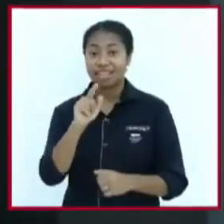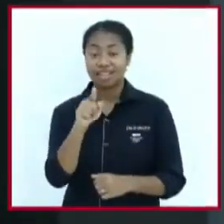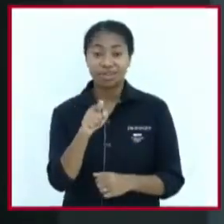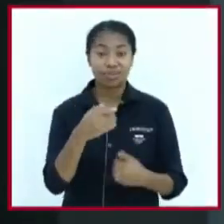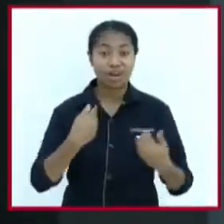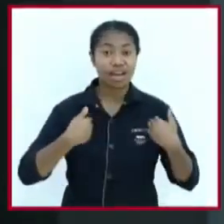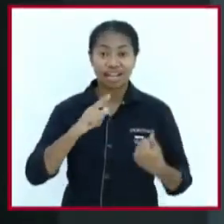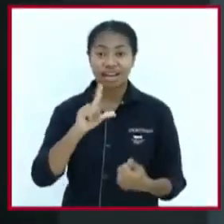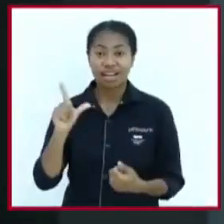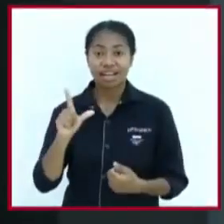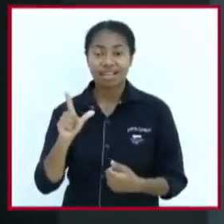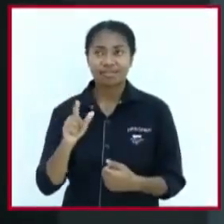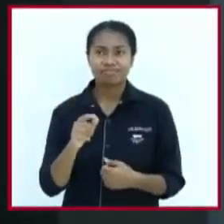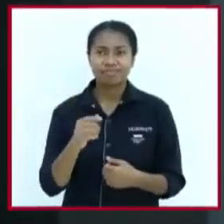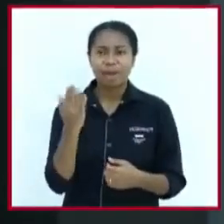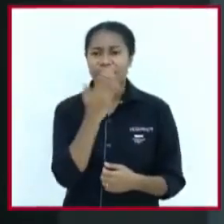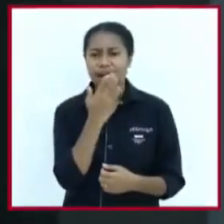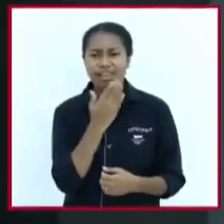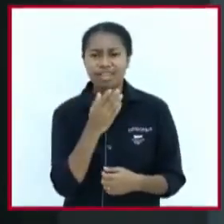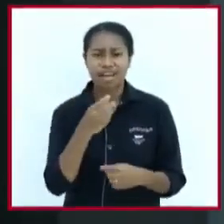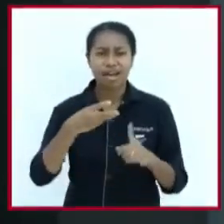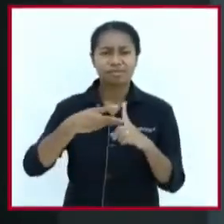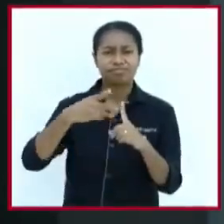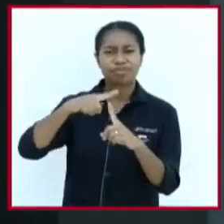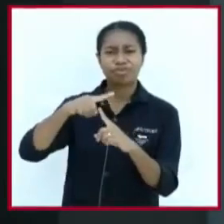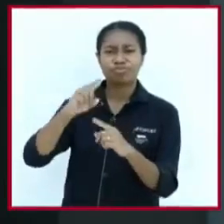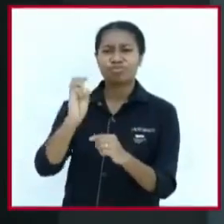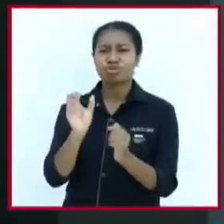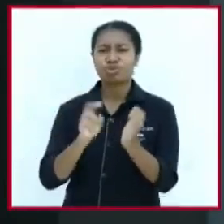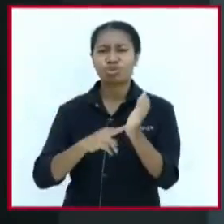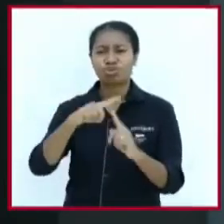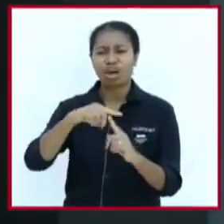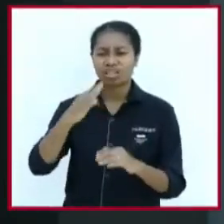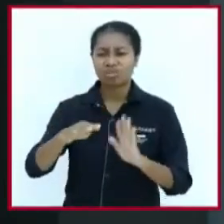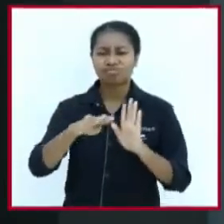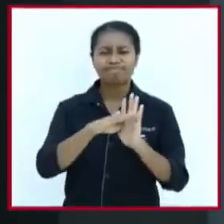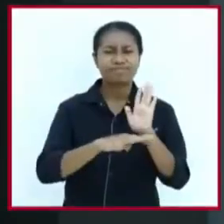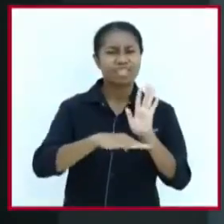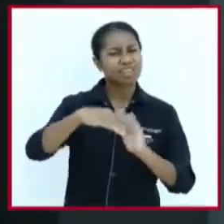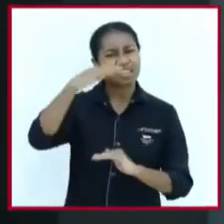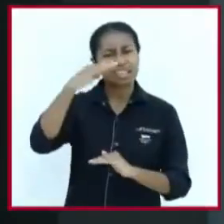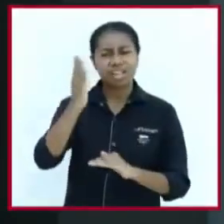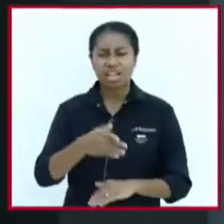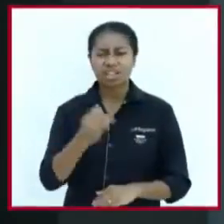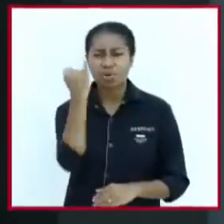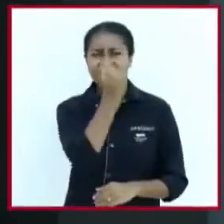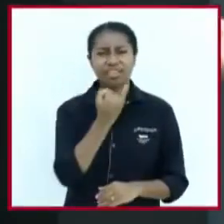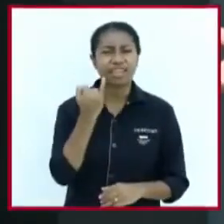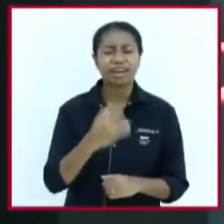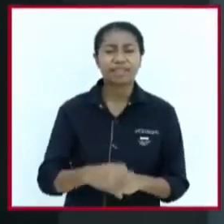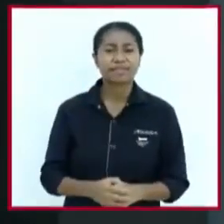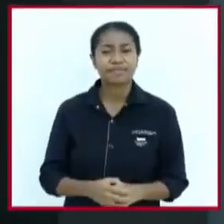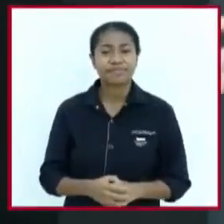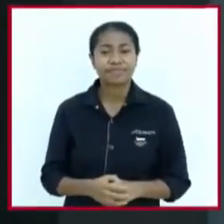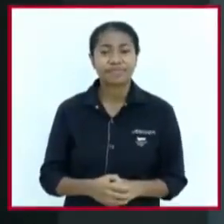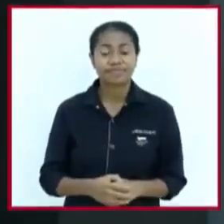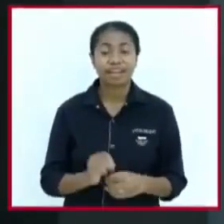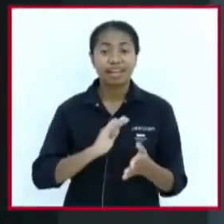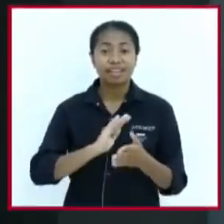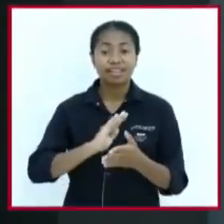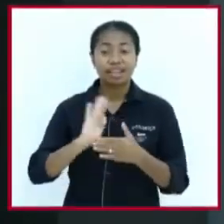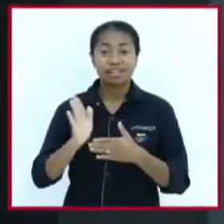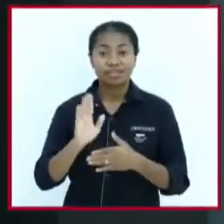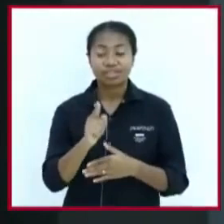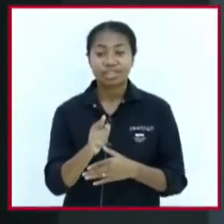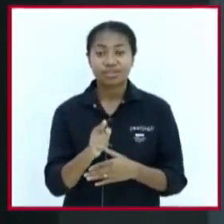yang bermutu bahasa Yunani tingkat tinggi bahasa Yunani yang indah lalu dia juga